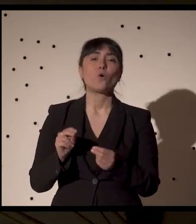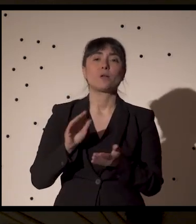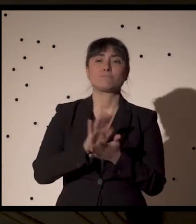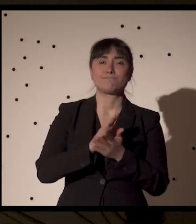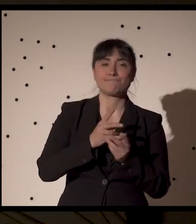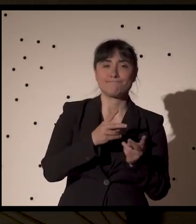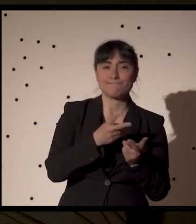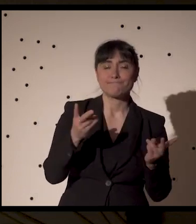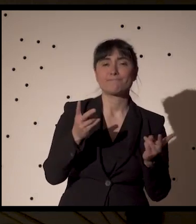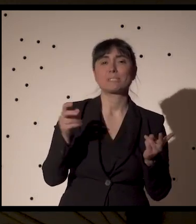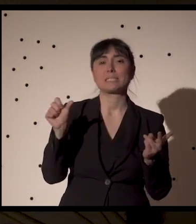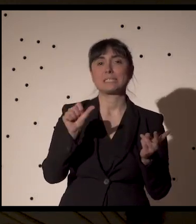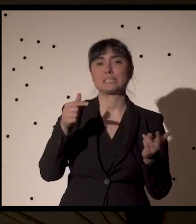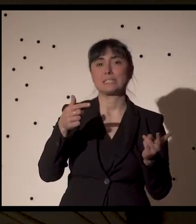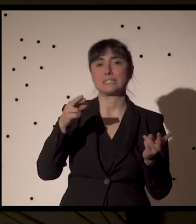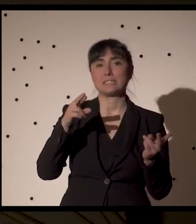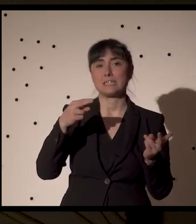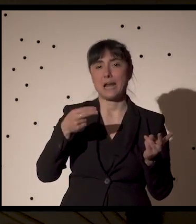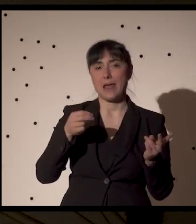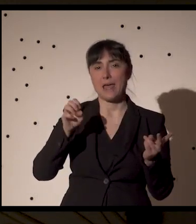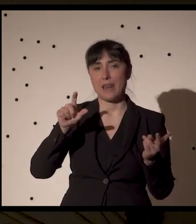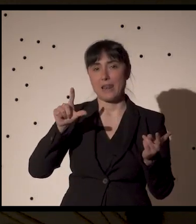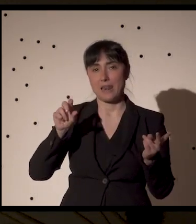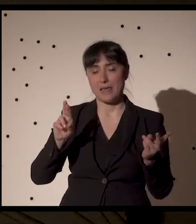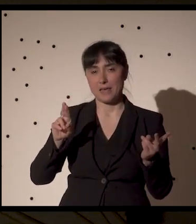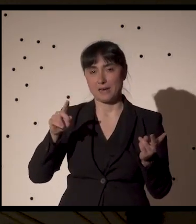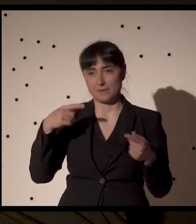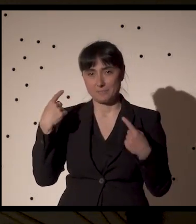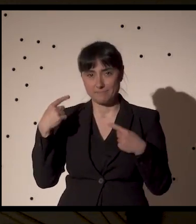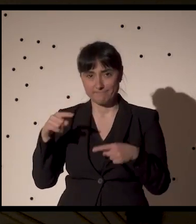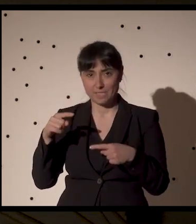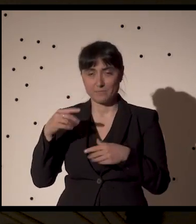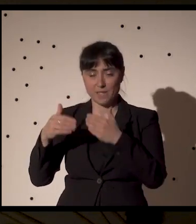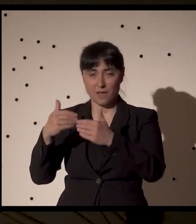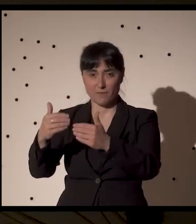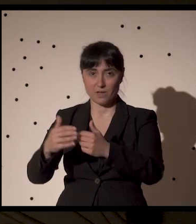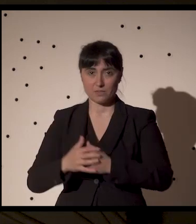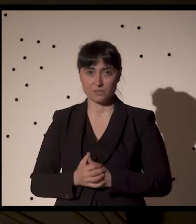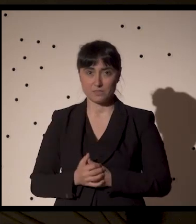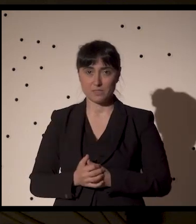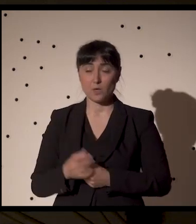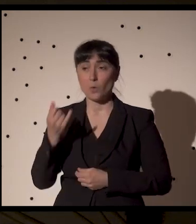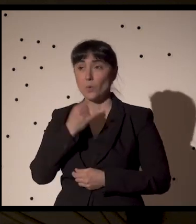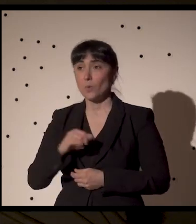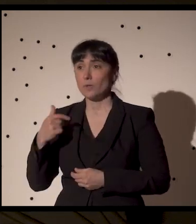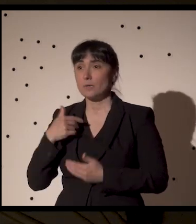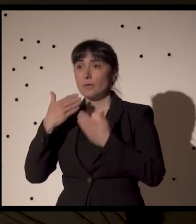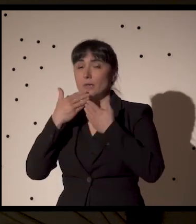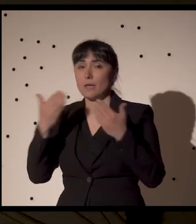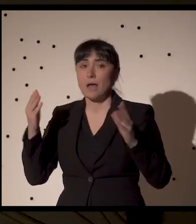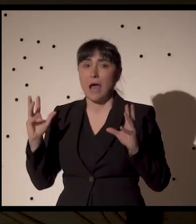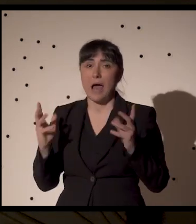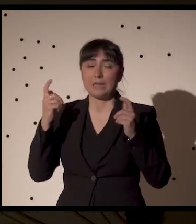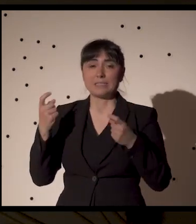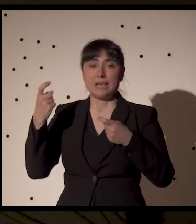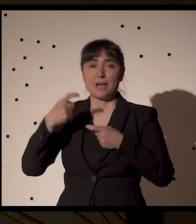a strehler in ultimo una rapidissima menzione ringraziamento agli artisti associati che in